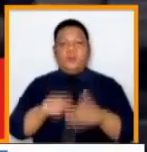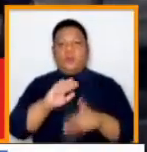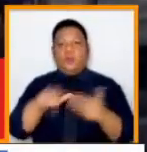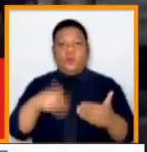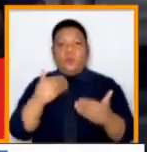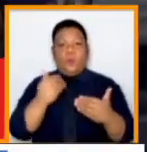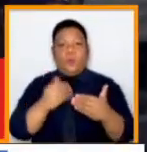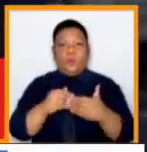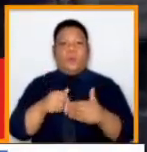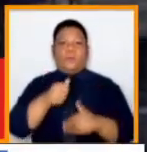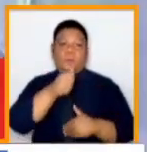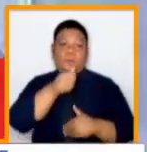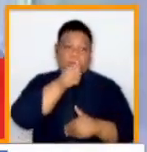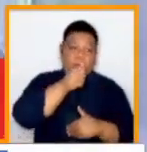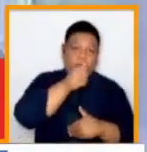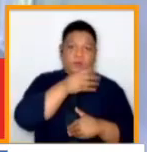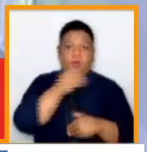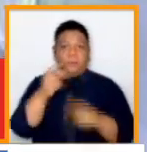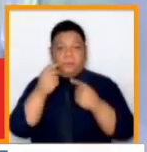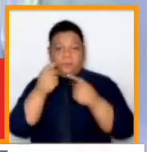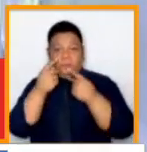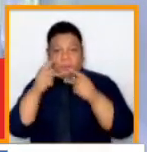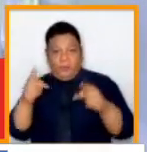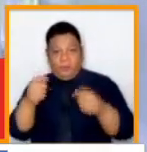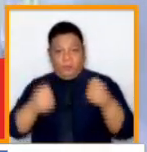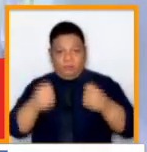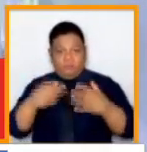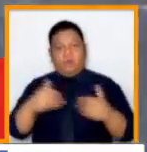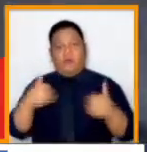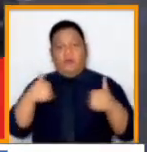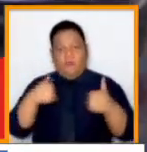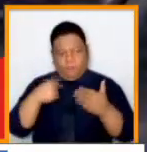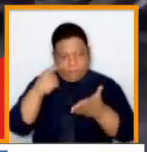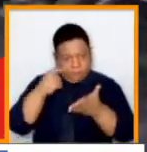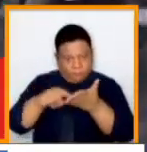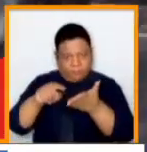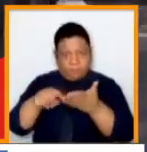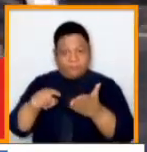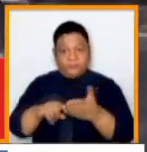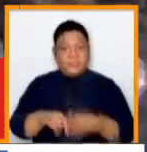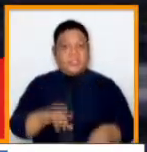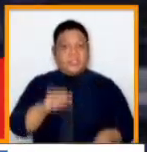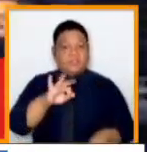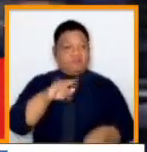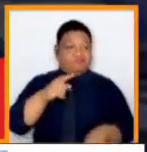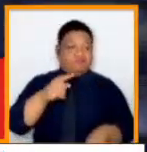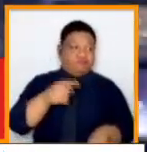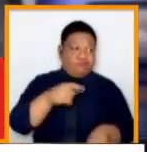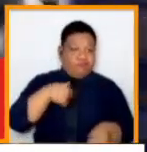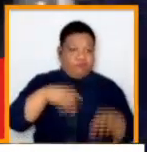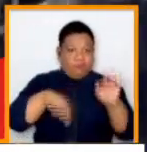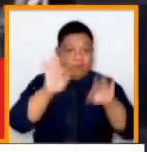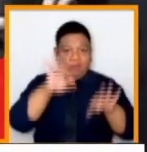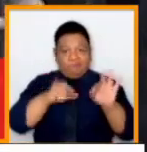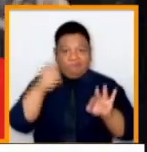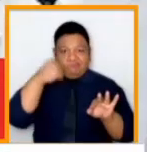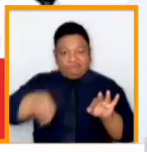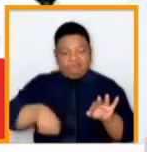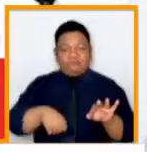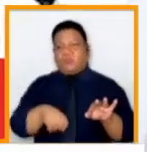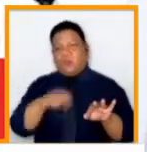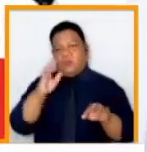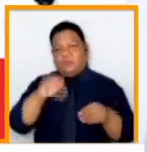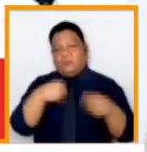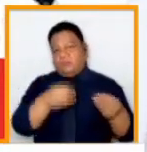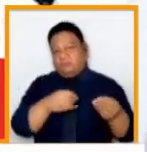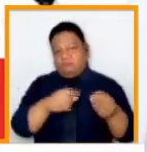at pampublikong sasakyan habang binibigyan naman ng citation ticket ang mga nakikitaan ng paglabag. Maliban dito, mahigpit